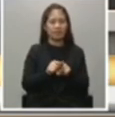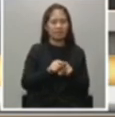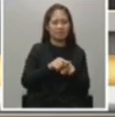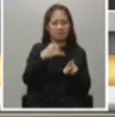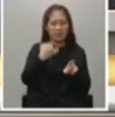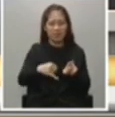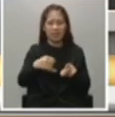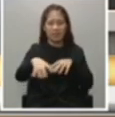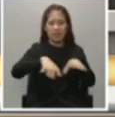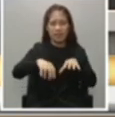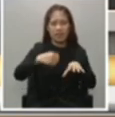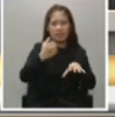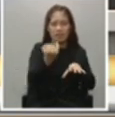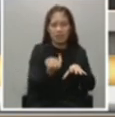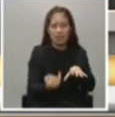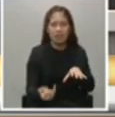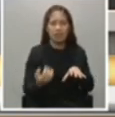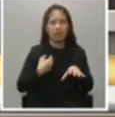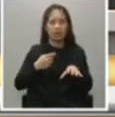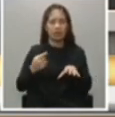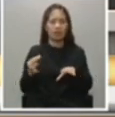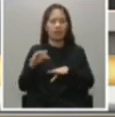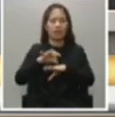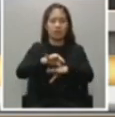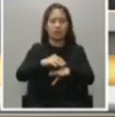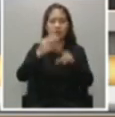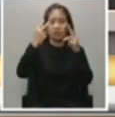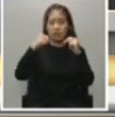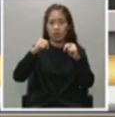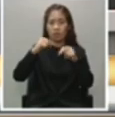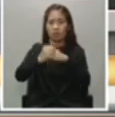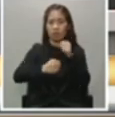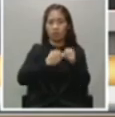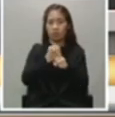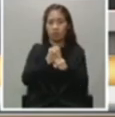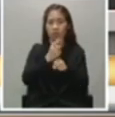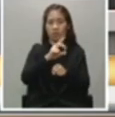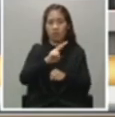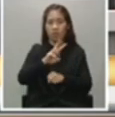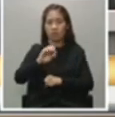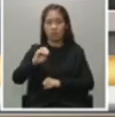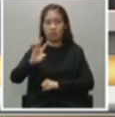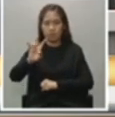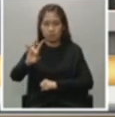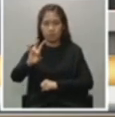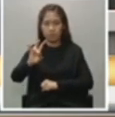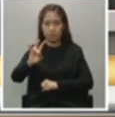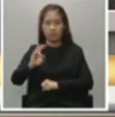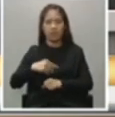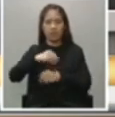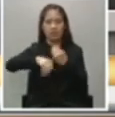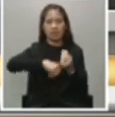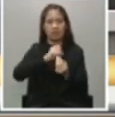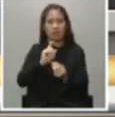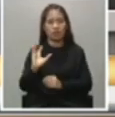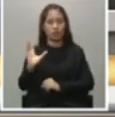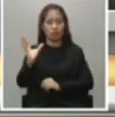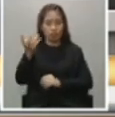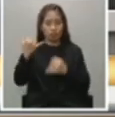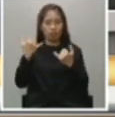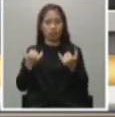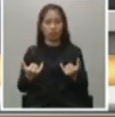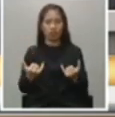พลเอกประยุทธ์เริ่มเข้ามาบริหารประเทศในปี2557ในช่วงที่เศรษฐกิจโลกไม่ได้ผันผวนขนาดนี้ค่